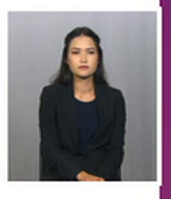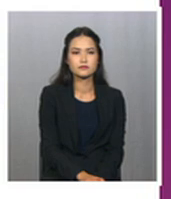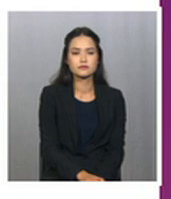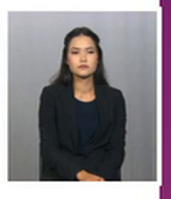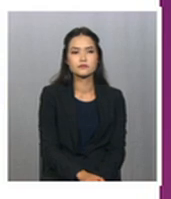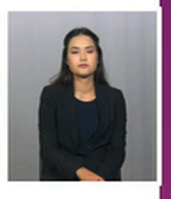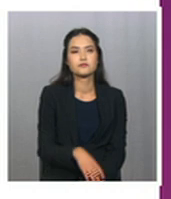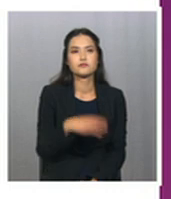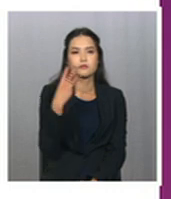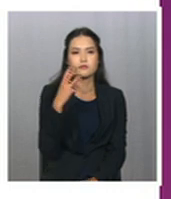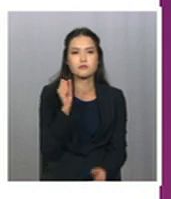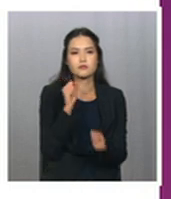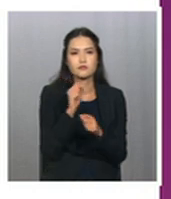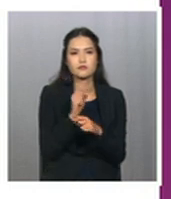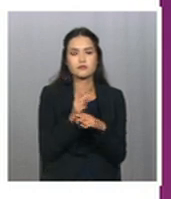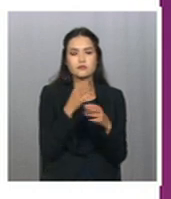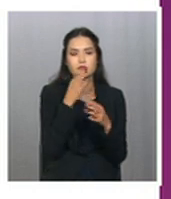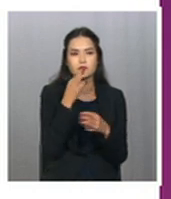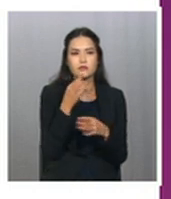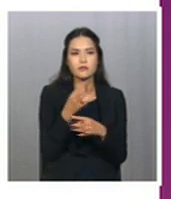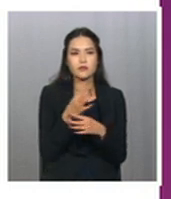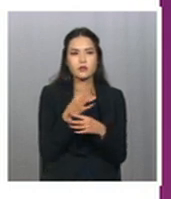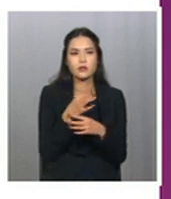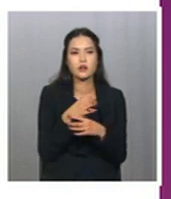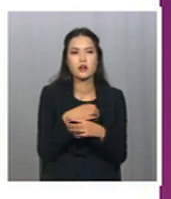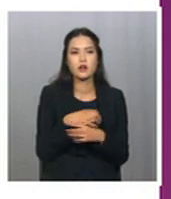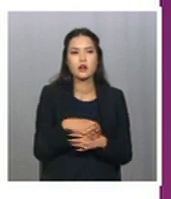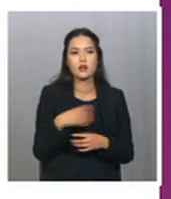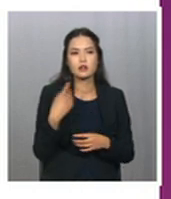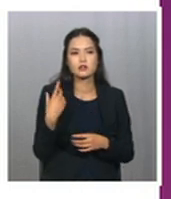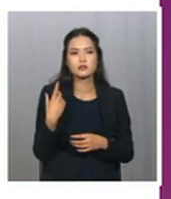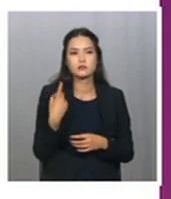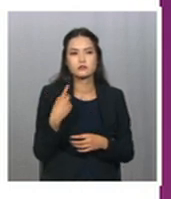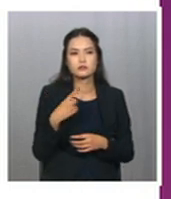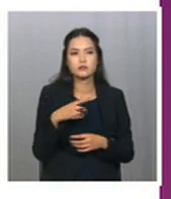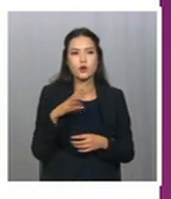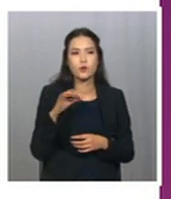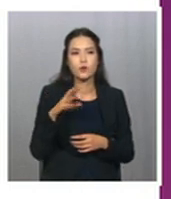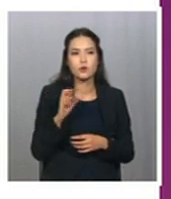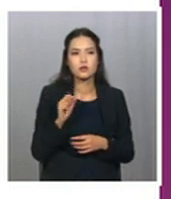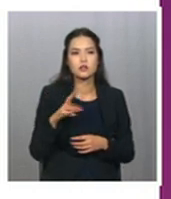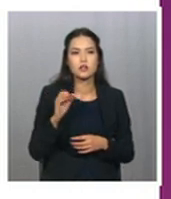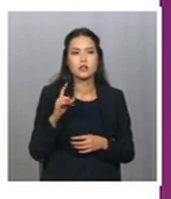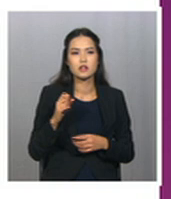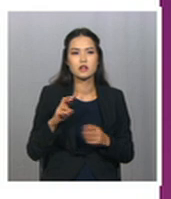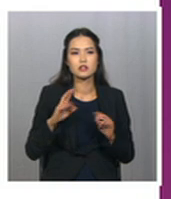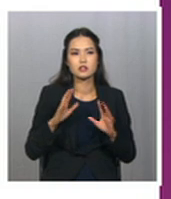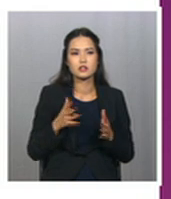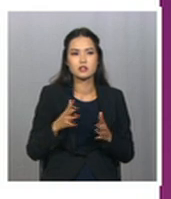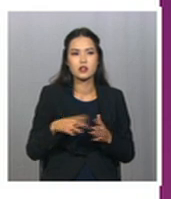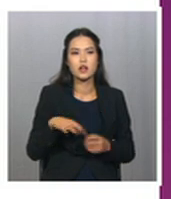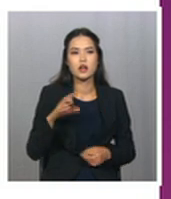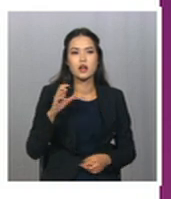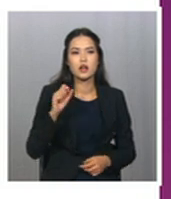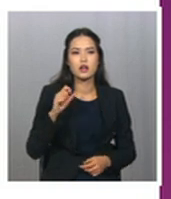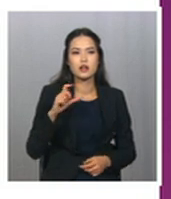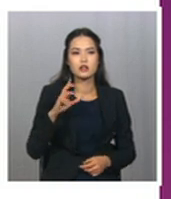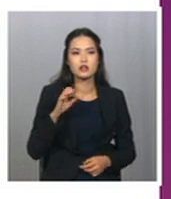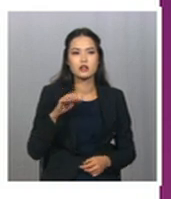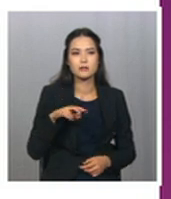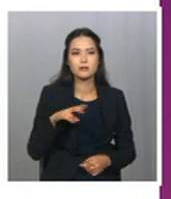Үшінші тапсырманың жауабына келсек, Алтын Орданың ыдырауына себеп болған жағдайлар, бұлар: ұлы дағдарыс